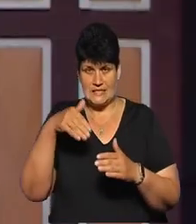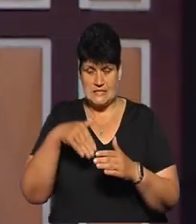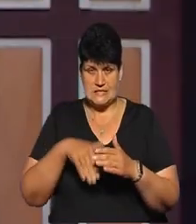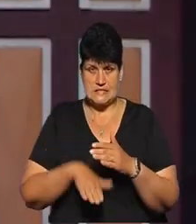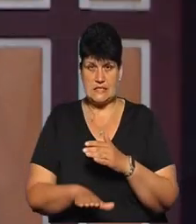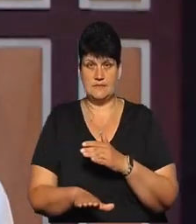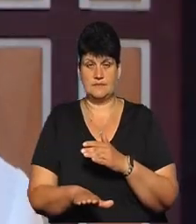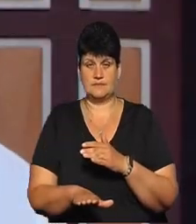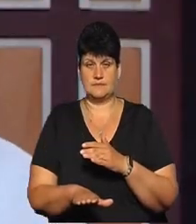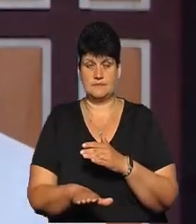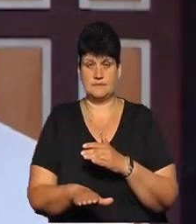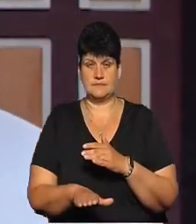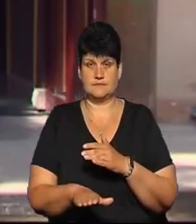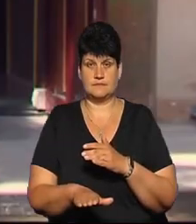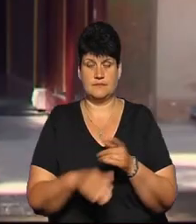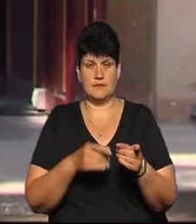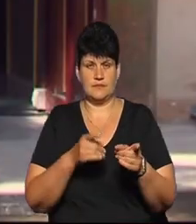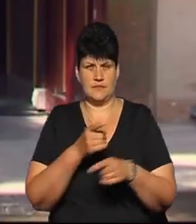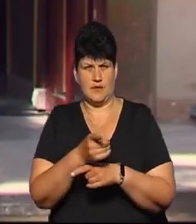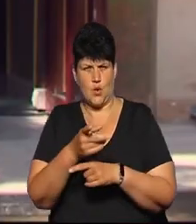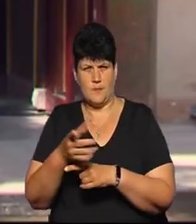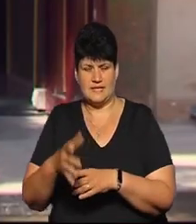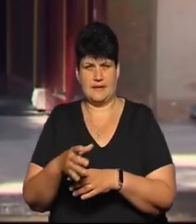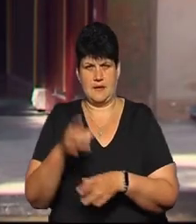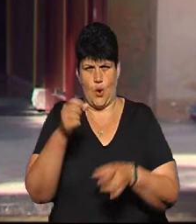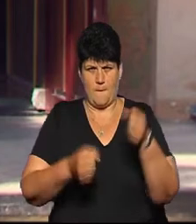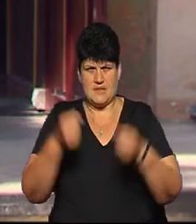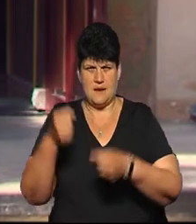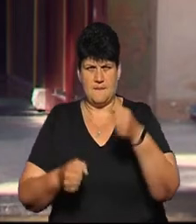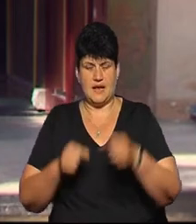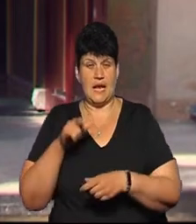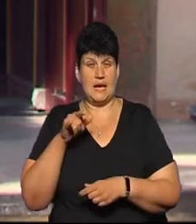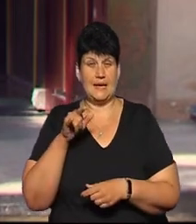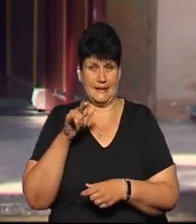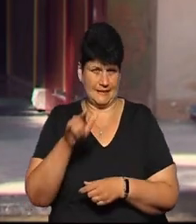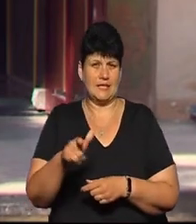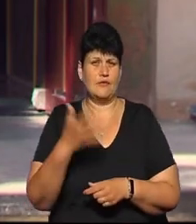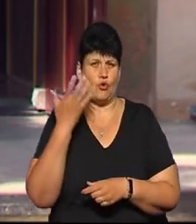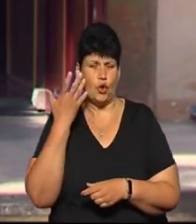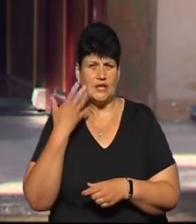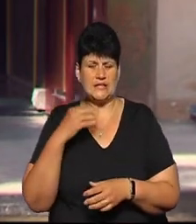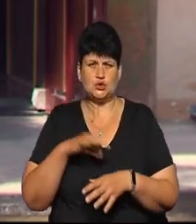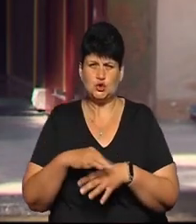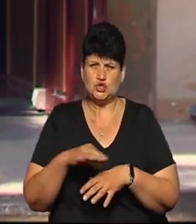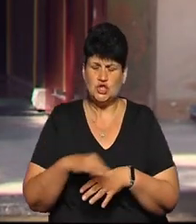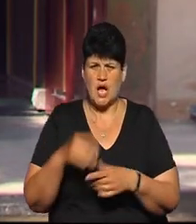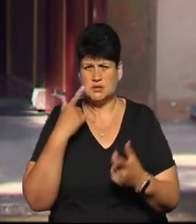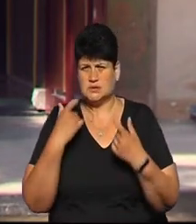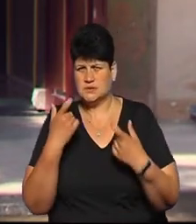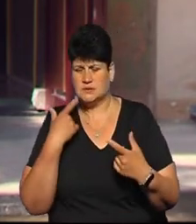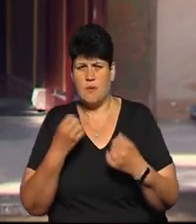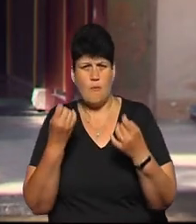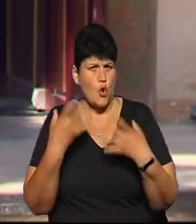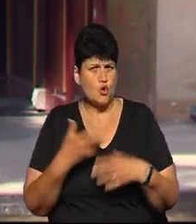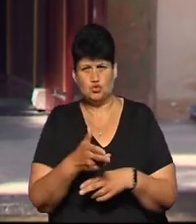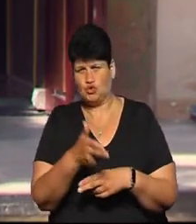під обстрілами літаків, і коли знущаються, коли ображають, коли просто розстрілюють за думки,